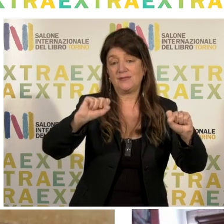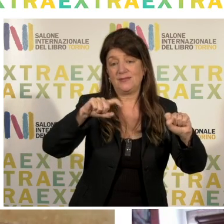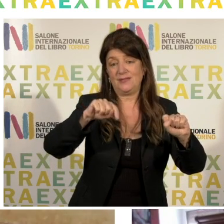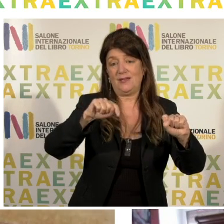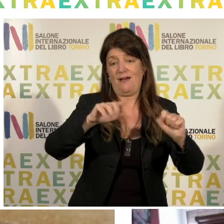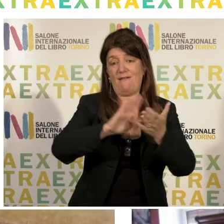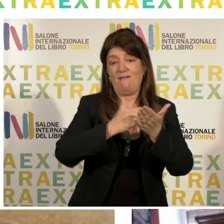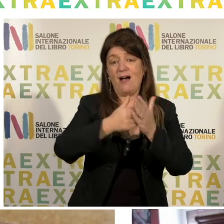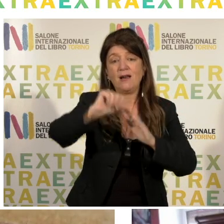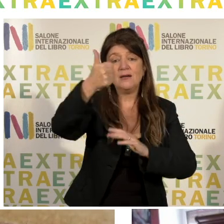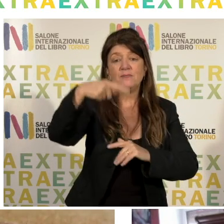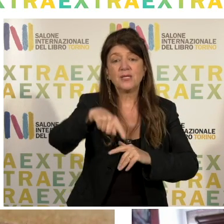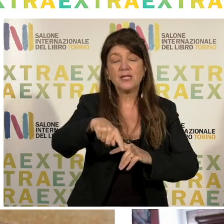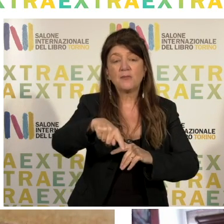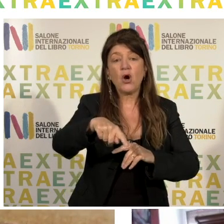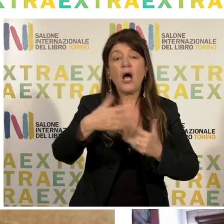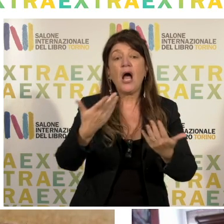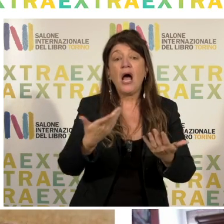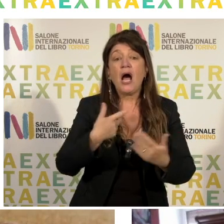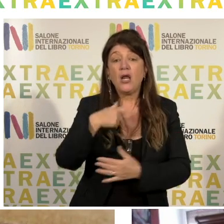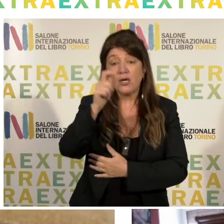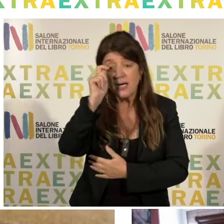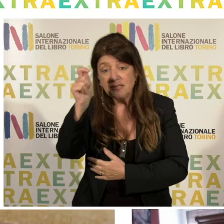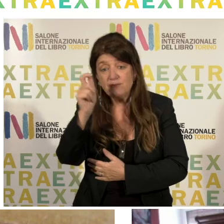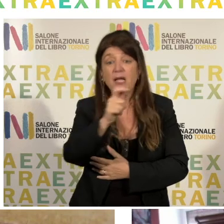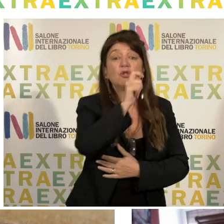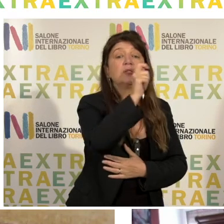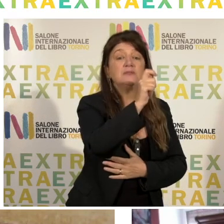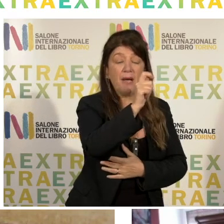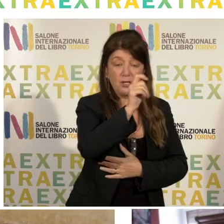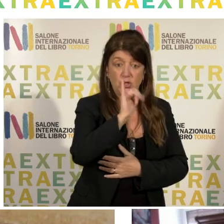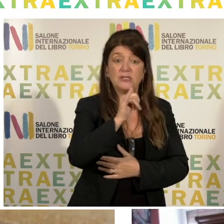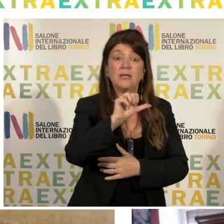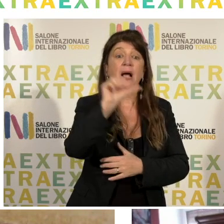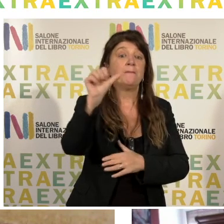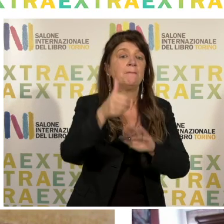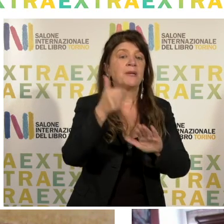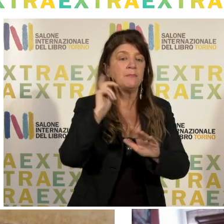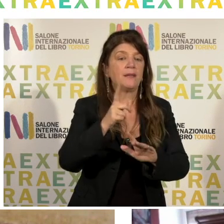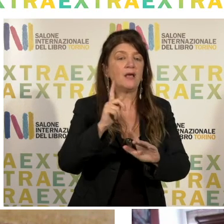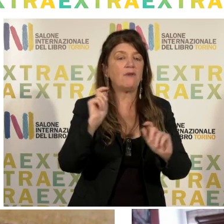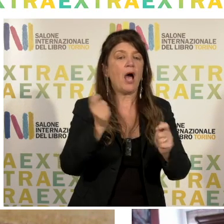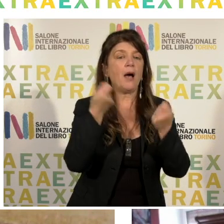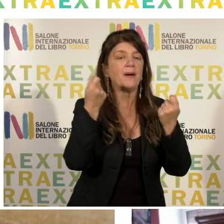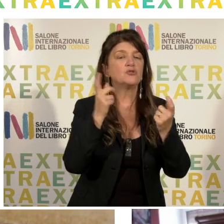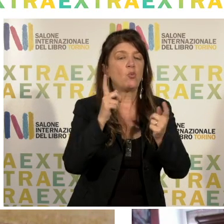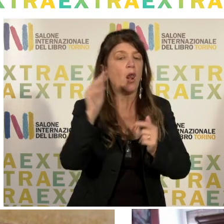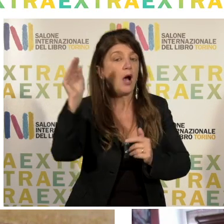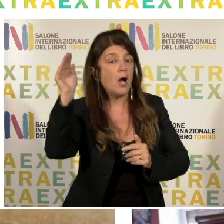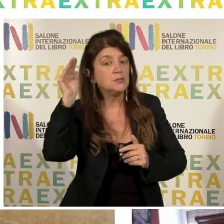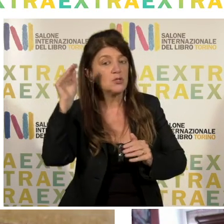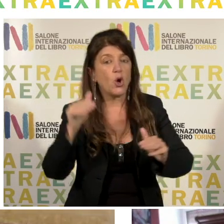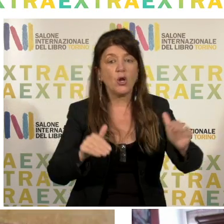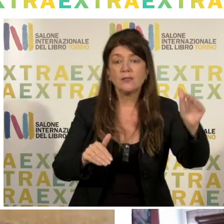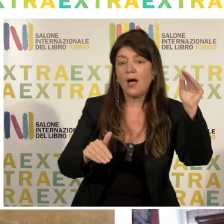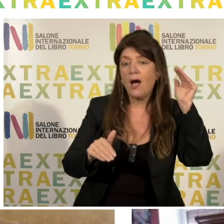Ma per rispettare bisogna essere capaci di ascoltare gli altri. Oggi tutti parlano attraverso slogan. E molto, molto, molto